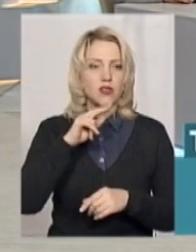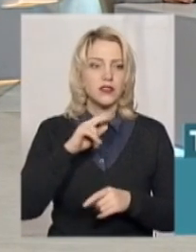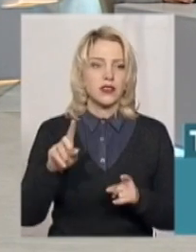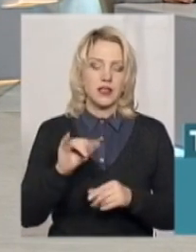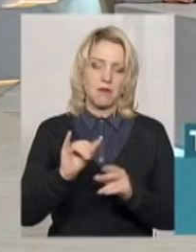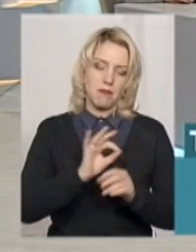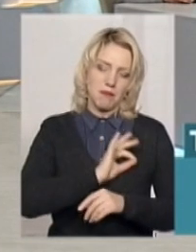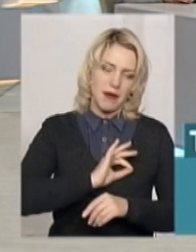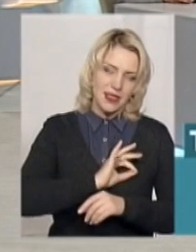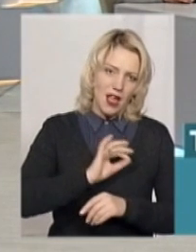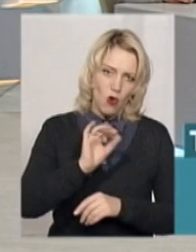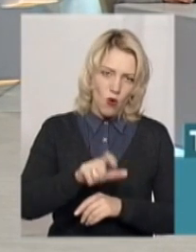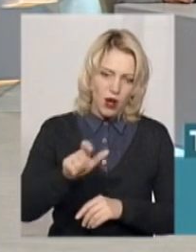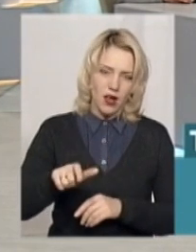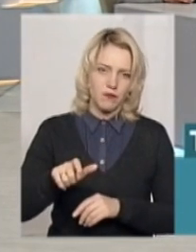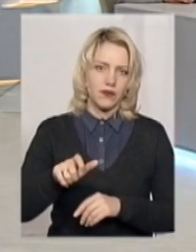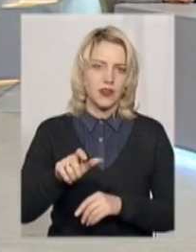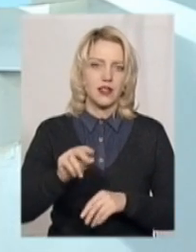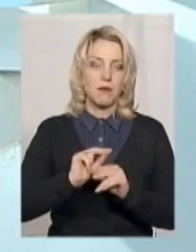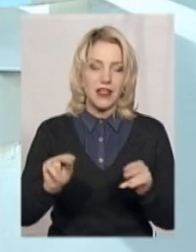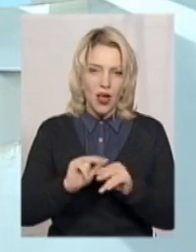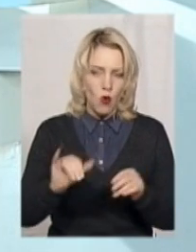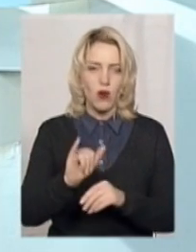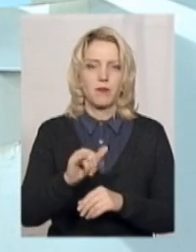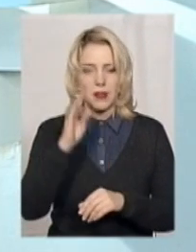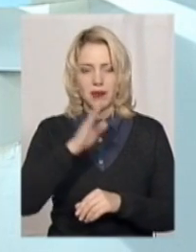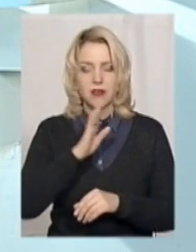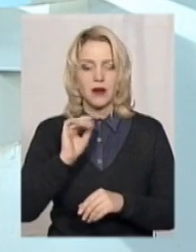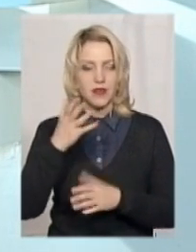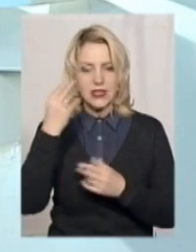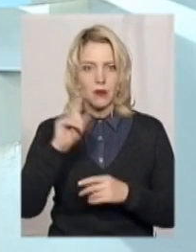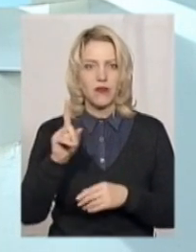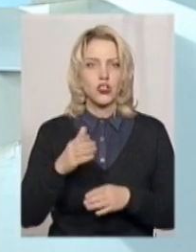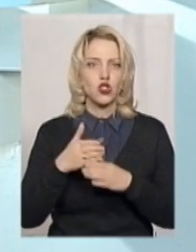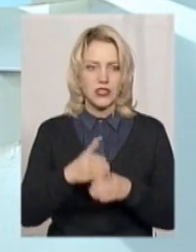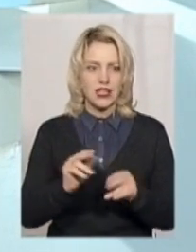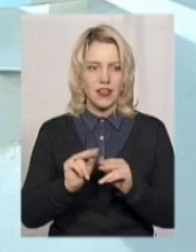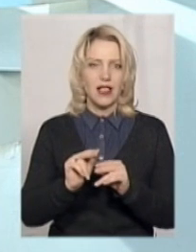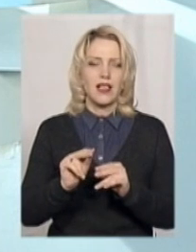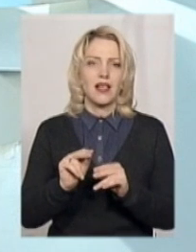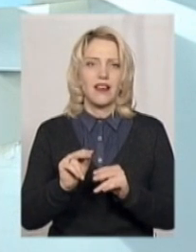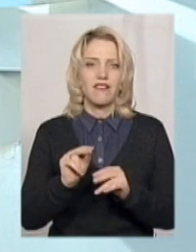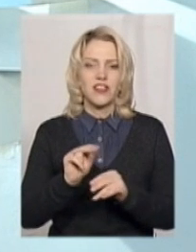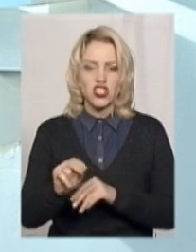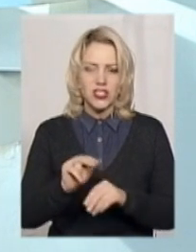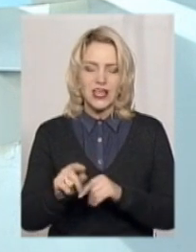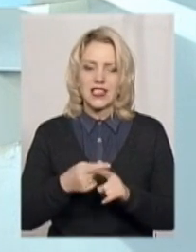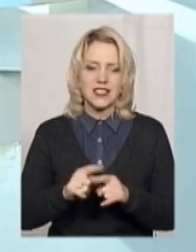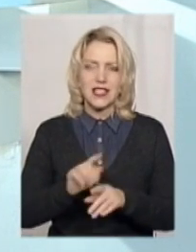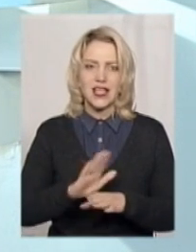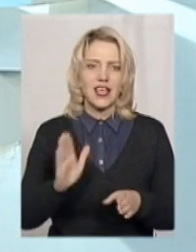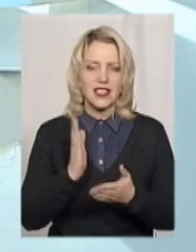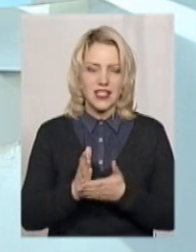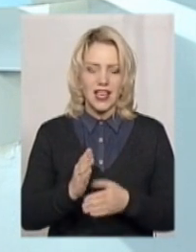і педагогам, і батькам – не забувайте, що асистент вчителя – це не є асистент дитини. Асистування,